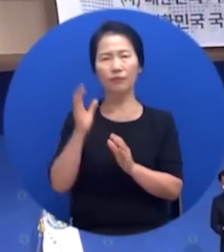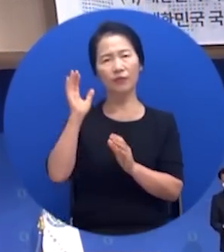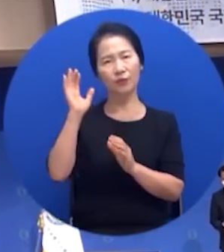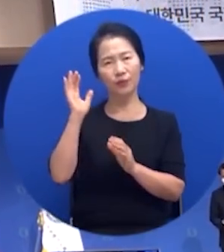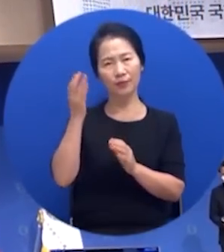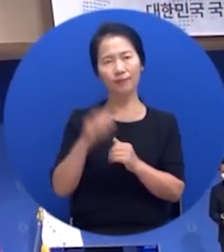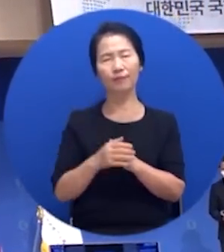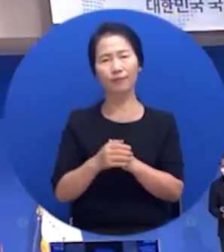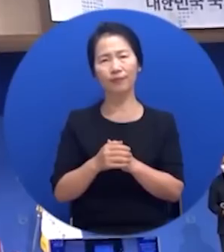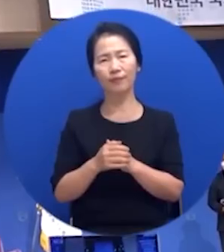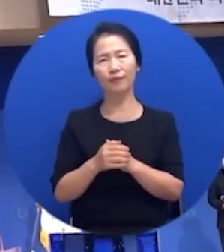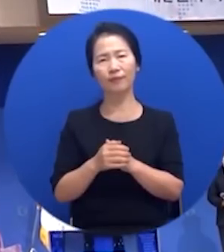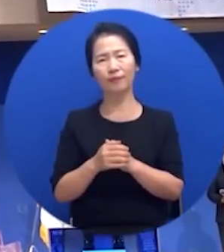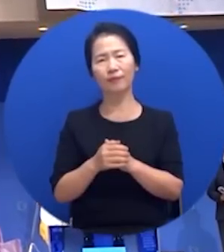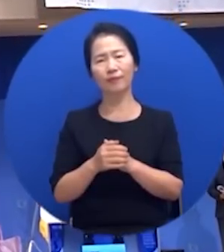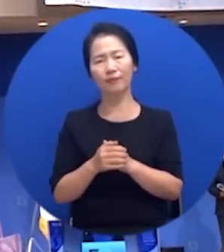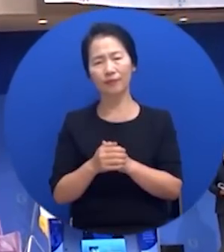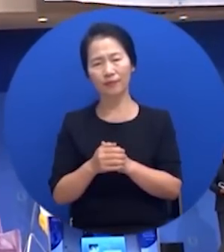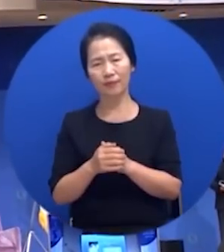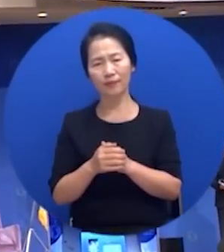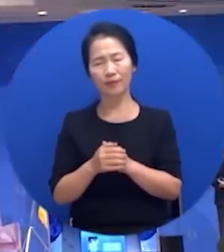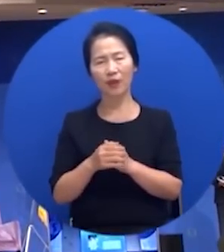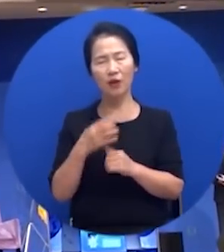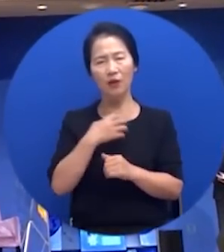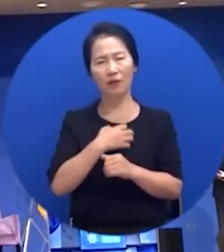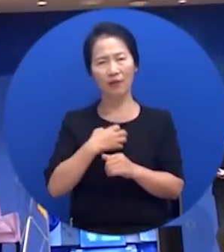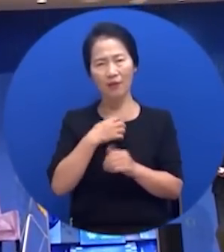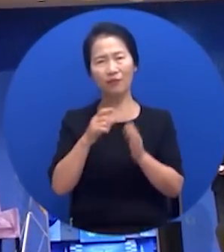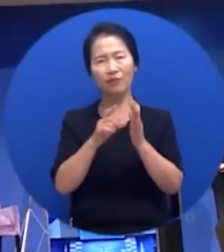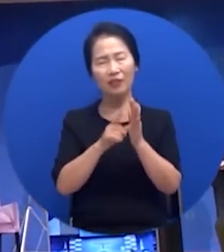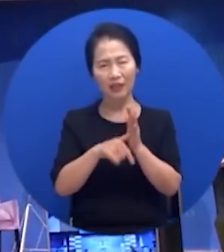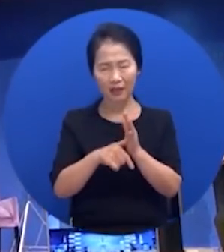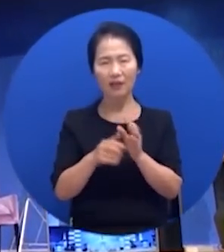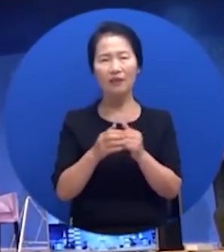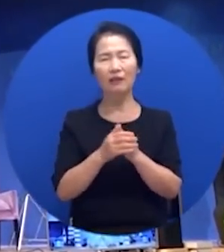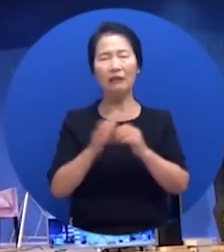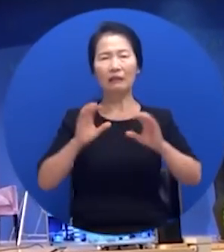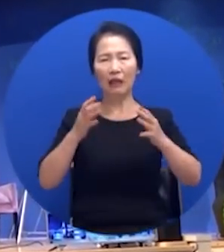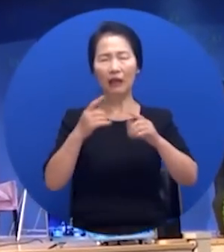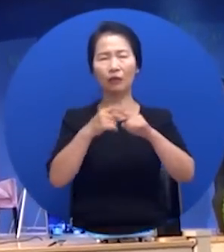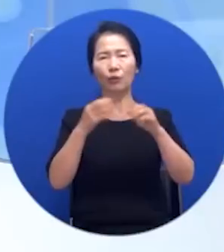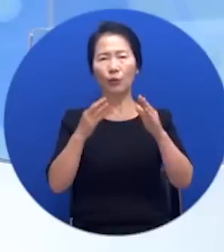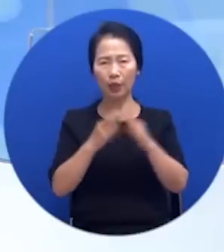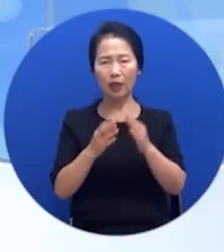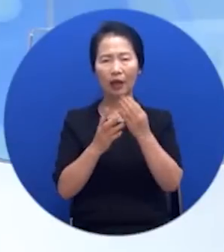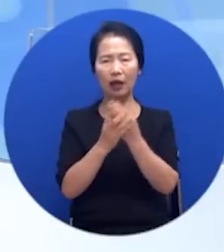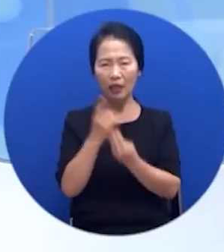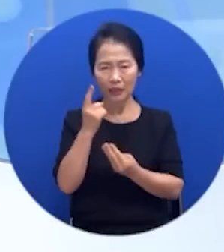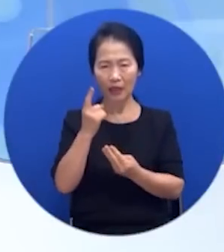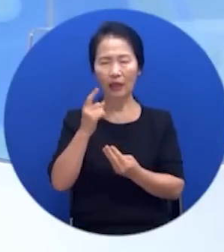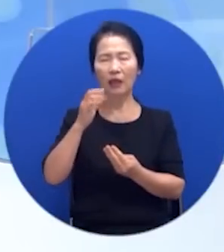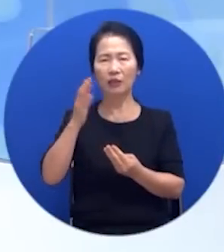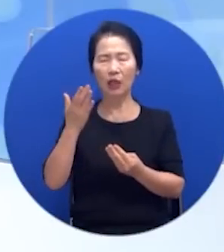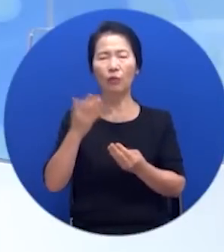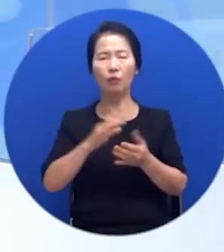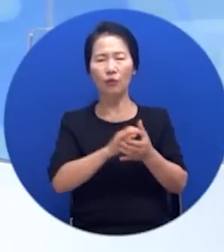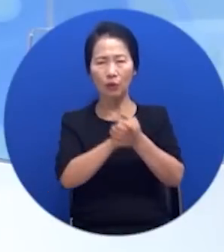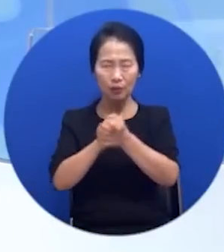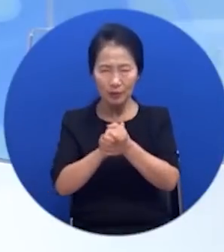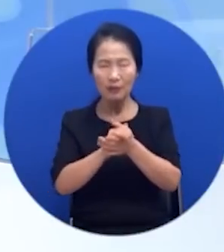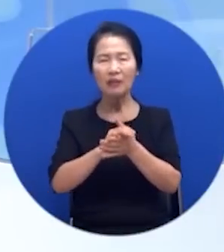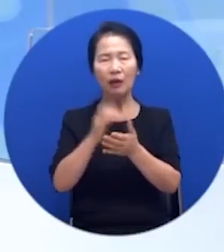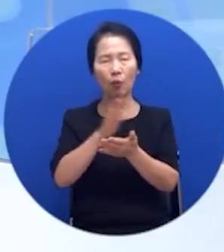요즘처럼 이렇게 화평이 절실할 때도 없지요. 나라와 교회가 하나 되고 연합되고 화평하기 위해서는